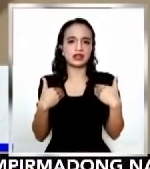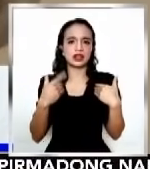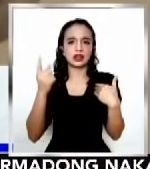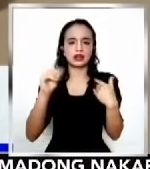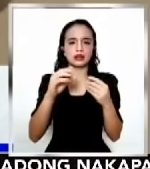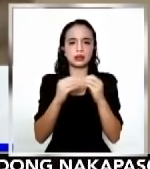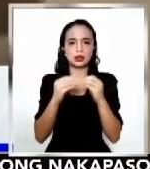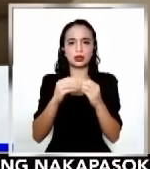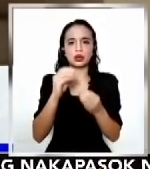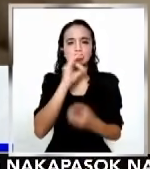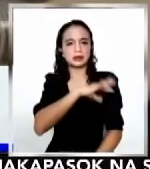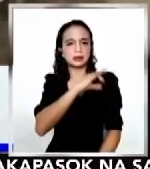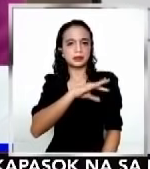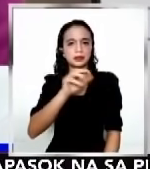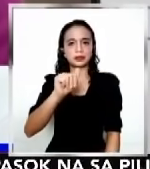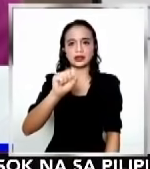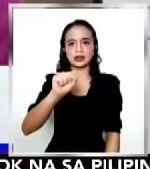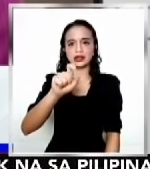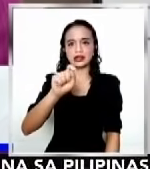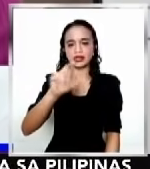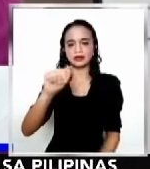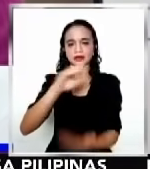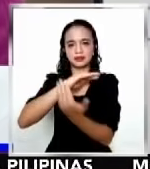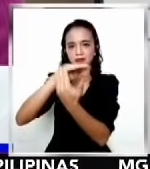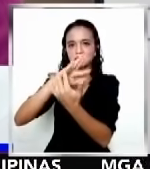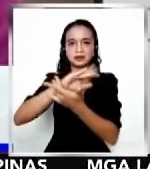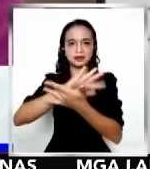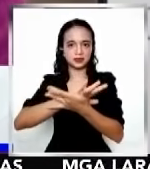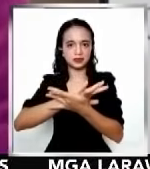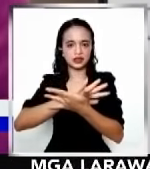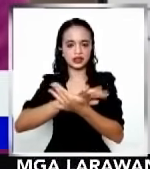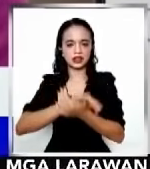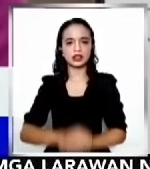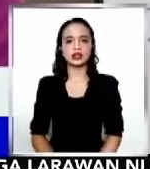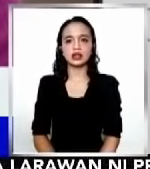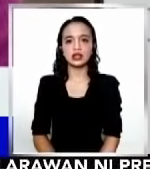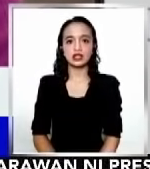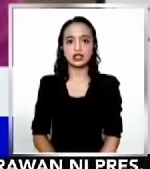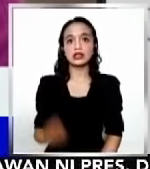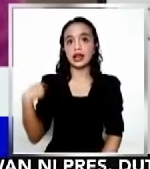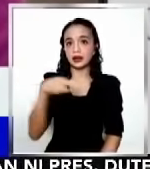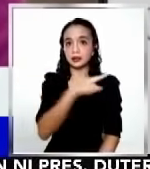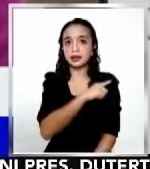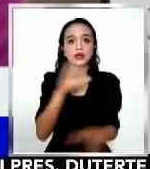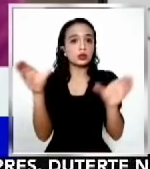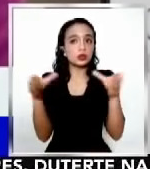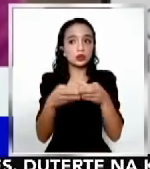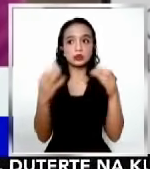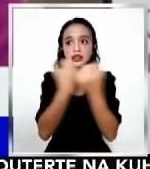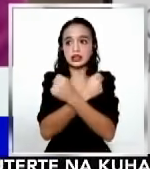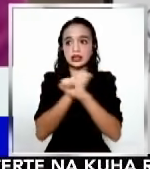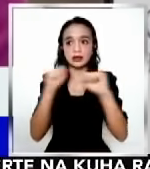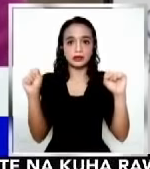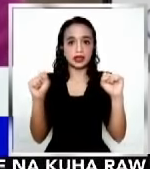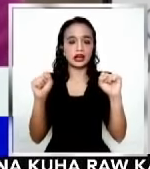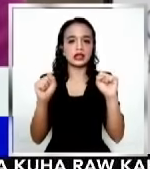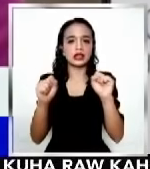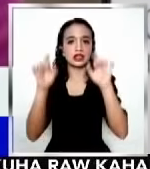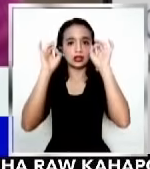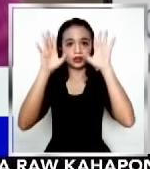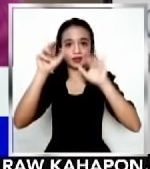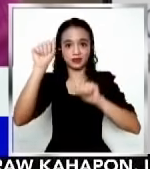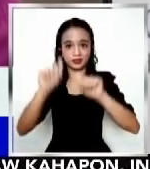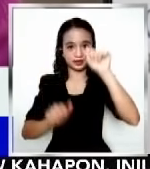vaccine kontra COVID-19. Our safety committee, the Pharmacovigilance and Risk Assessment Committee of the European